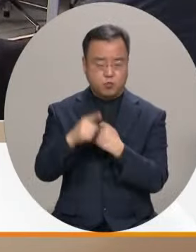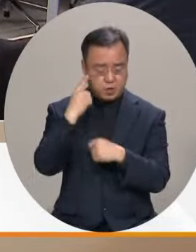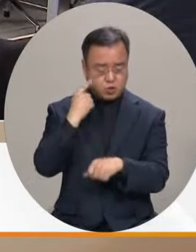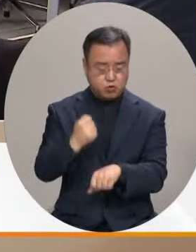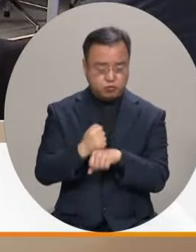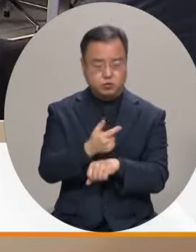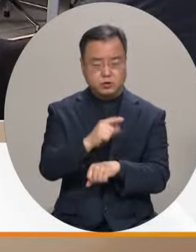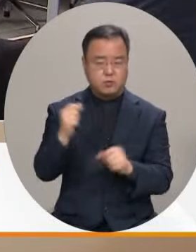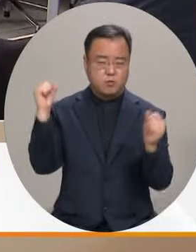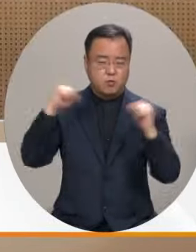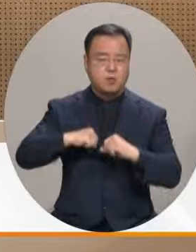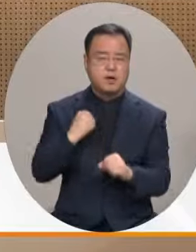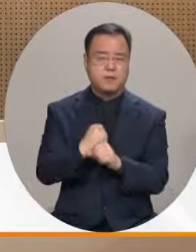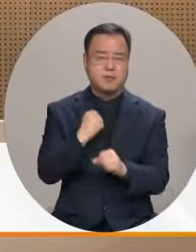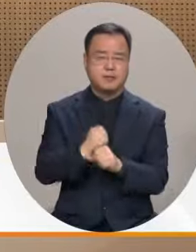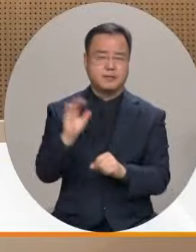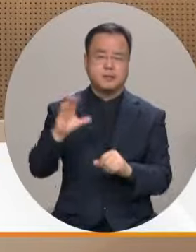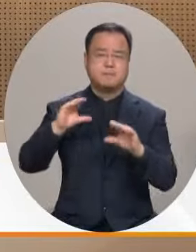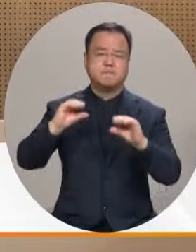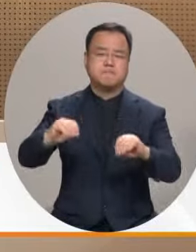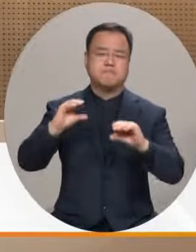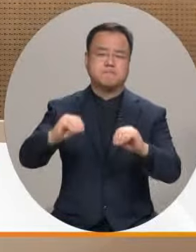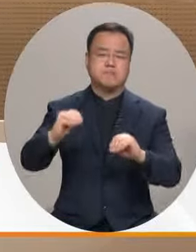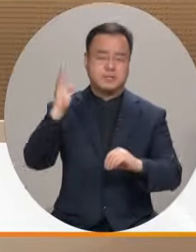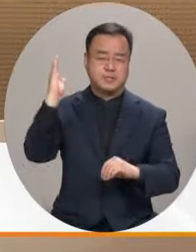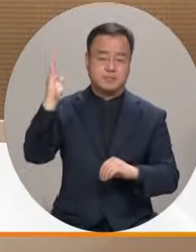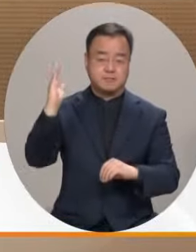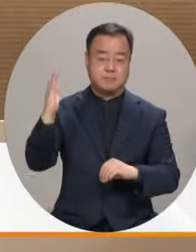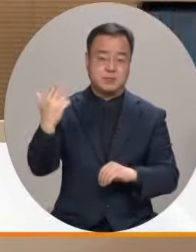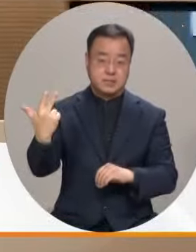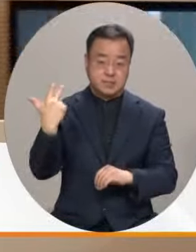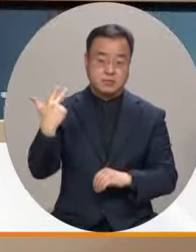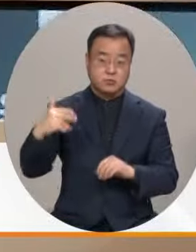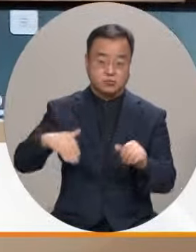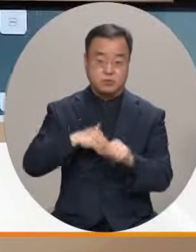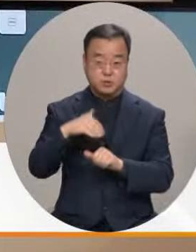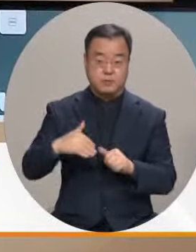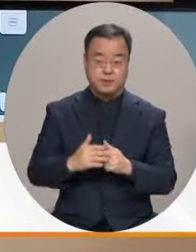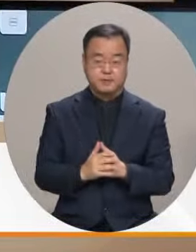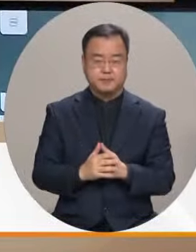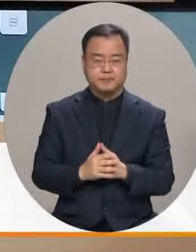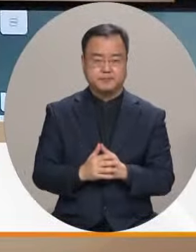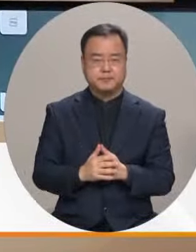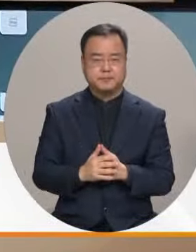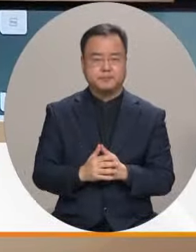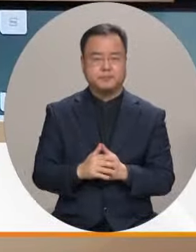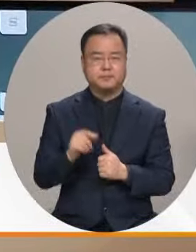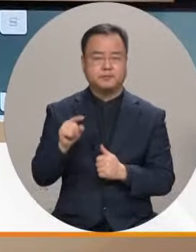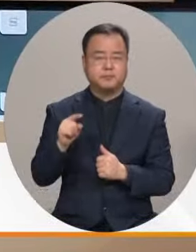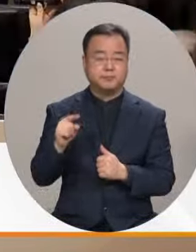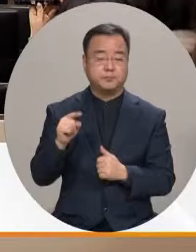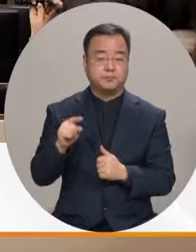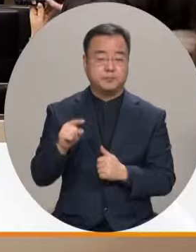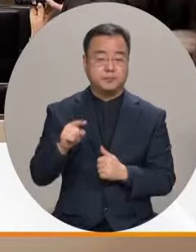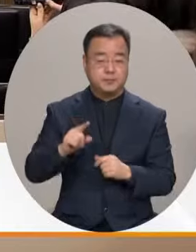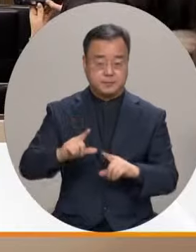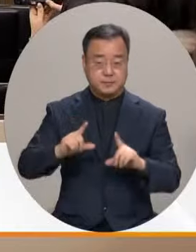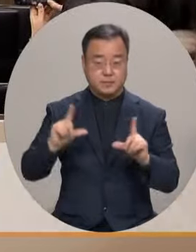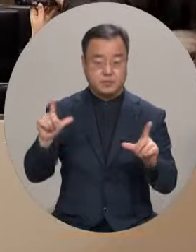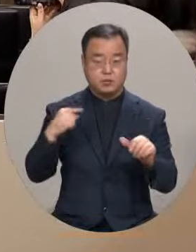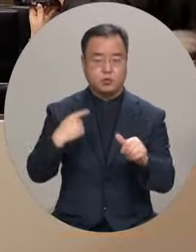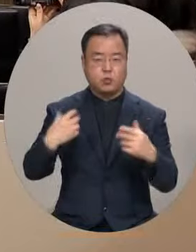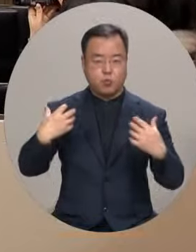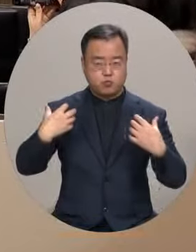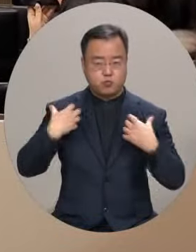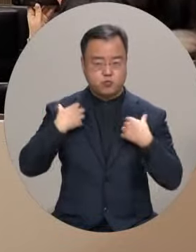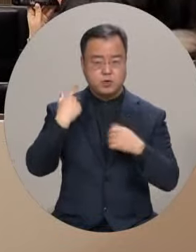라면서 추진 중단을 촉구하기도 했습니다 이게 지난주 상황이거든요 하필 그날이 교육부가 한해 동안 추진할 주요 정책